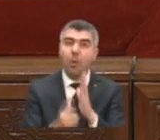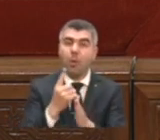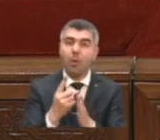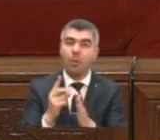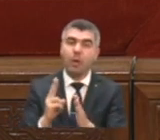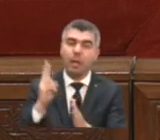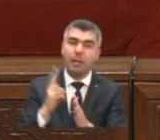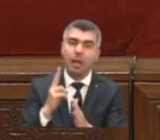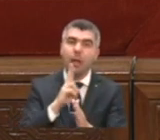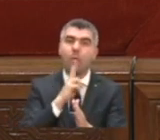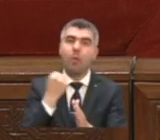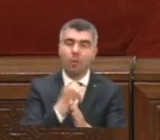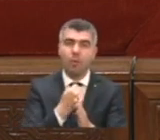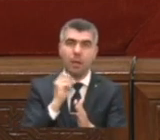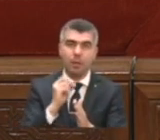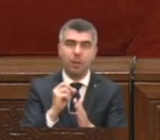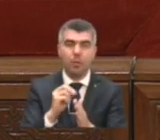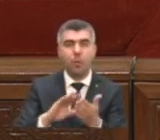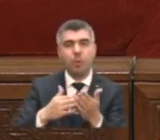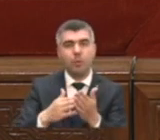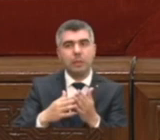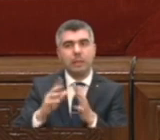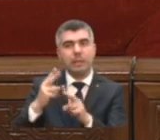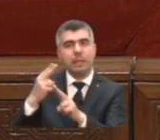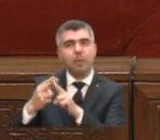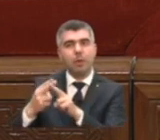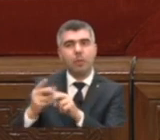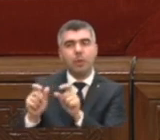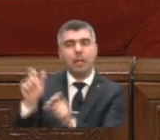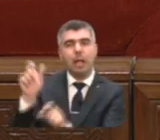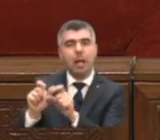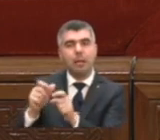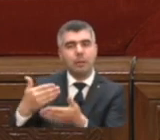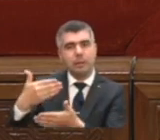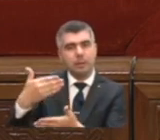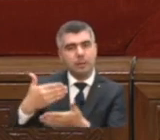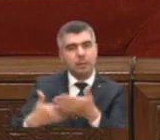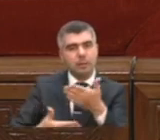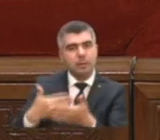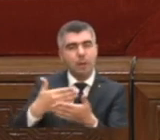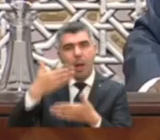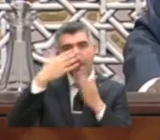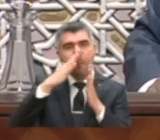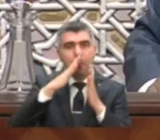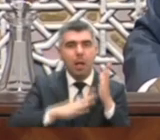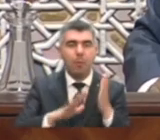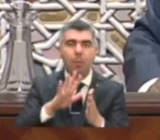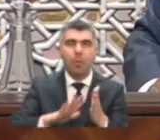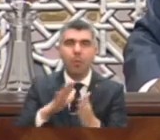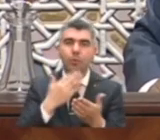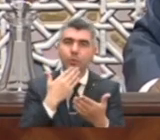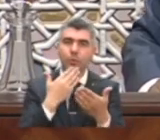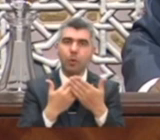فيها شي حكومه، هو سجل وطني اللي تيضبط جميع المستفيدين على صعيد المملكه. لان ديك الساعات السيده الوزيره